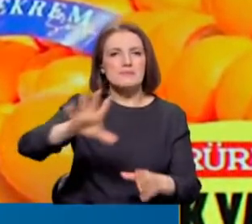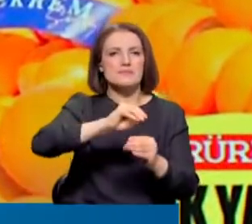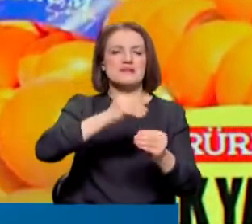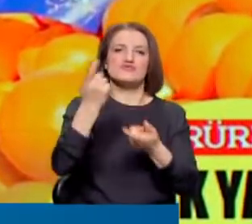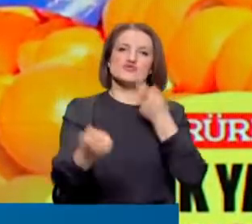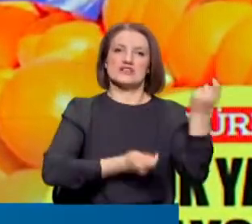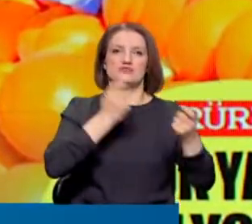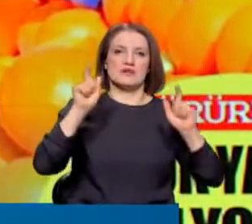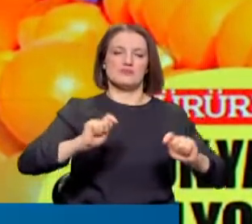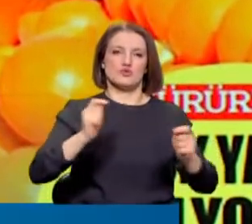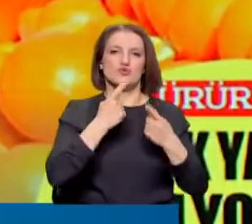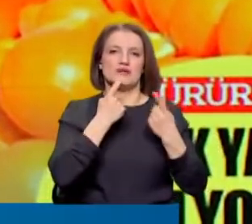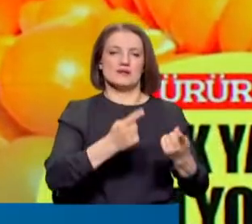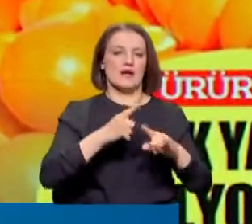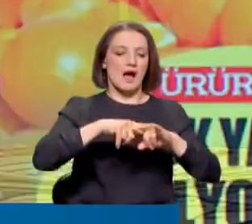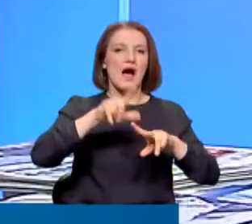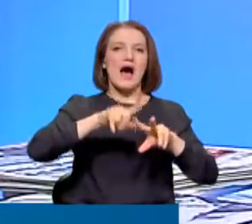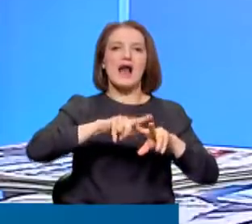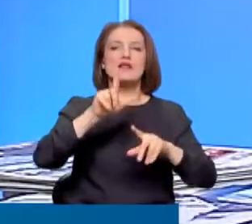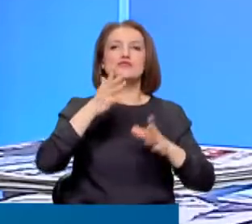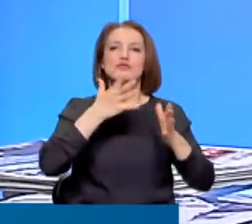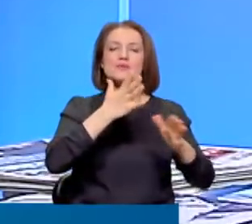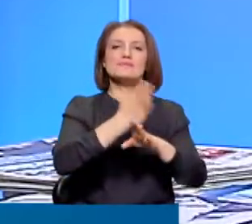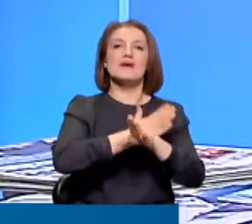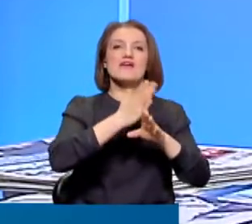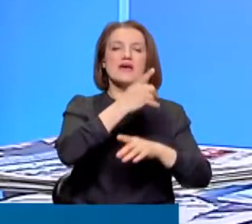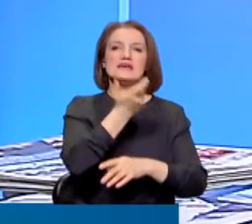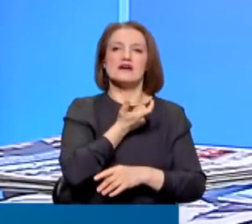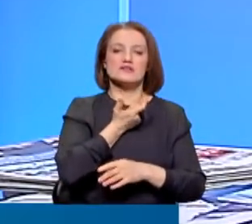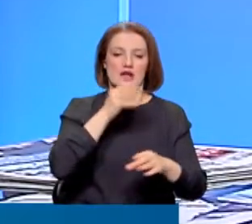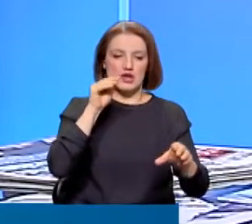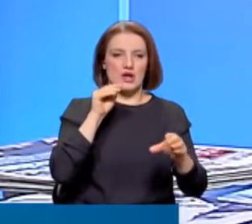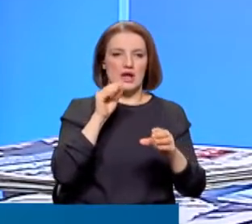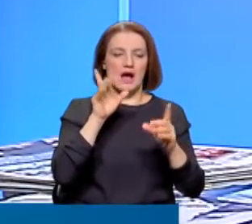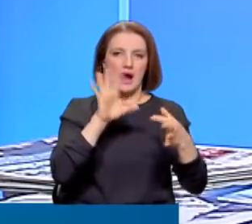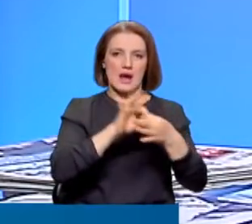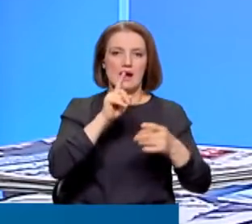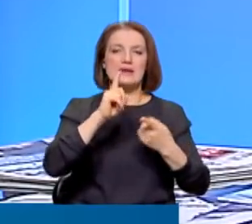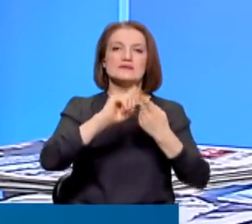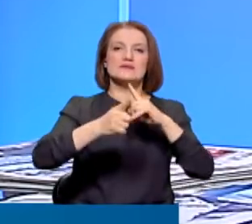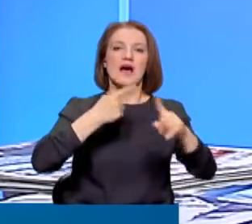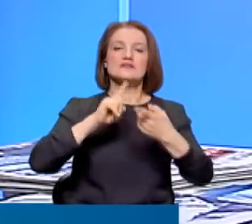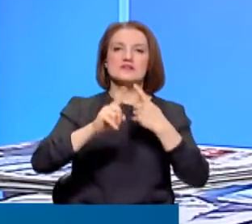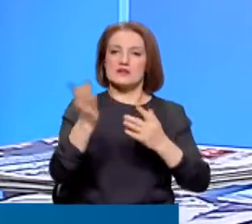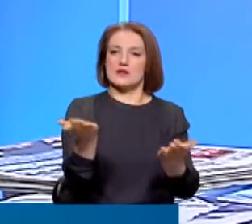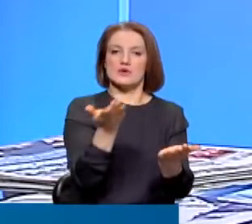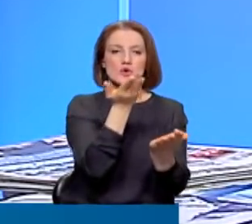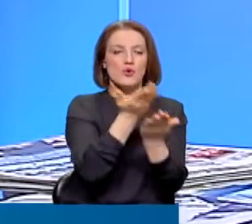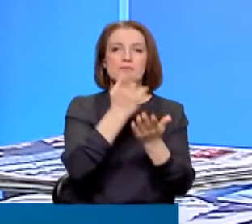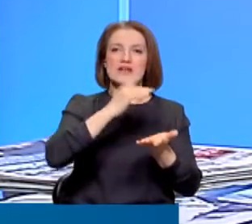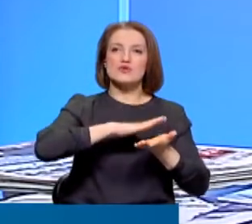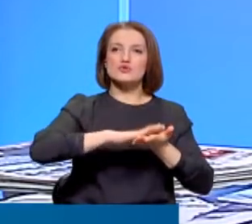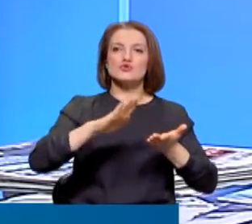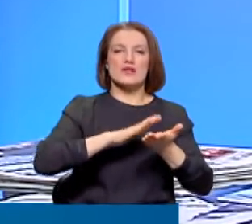yapıyoruz dedi yani burada Hal Yasası ile ilgili henüz önlerine kurulmuş siyaset kurumunun önüne konulmuş bir